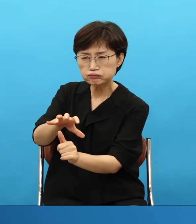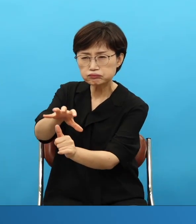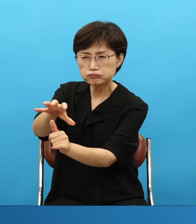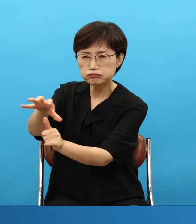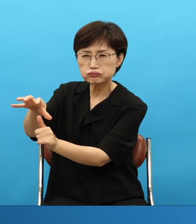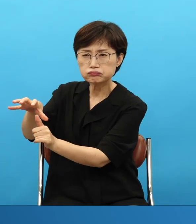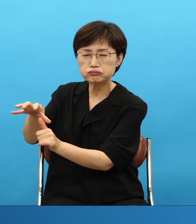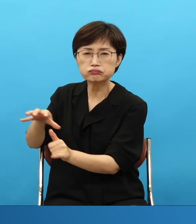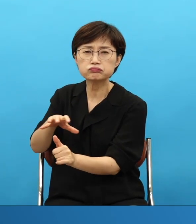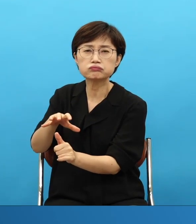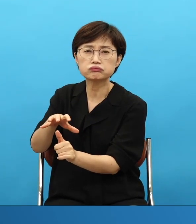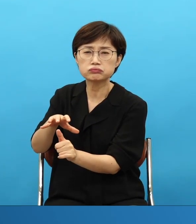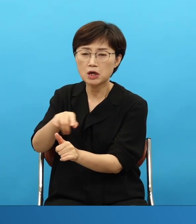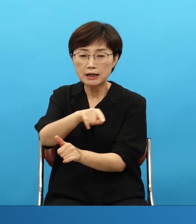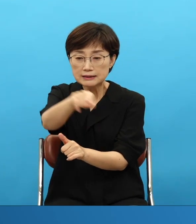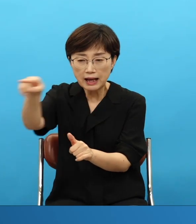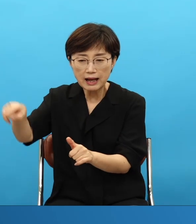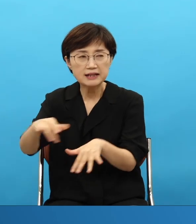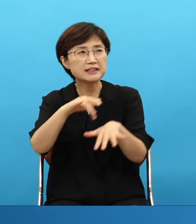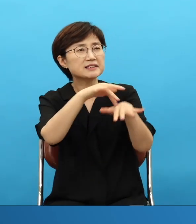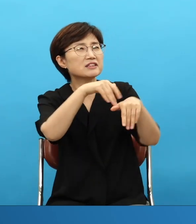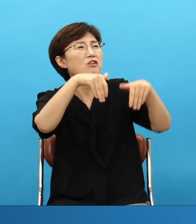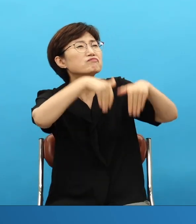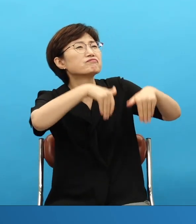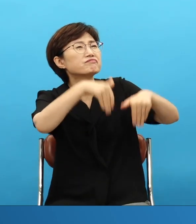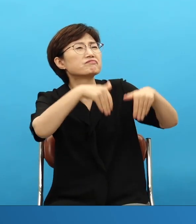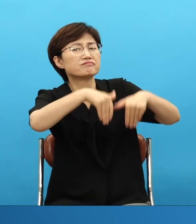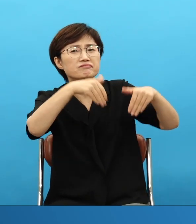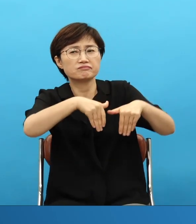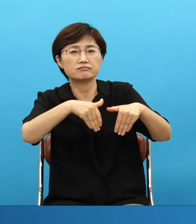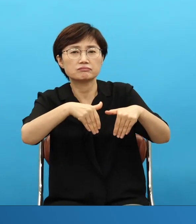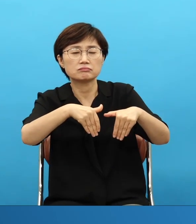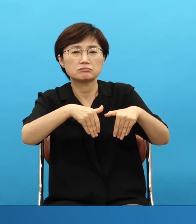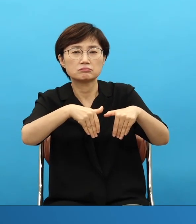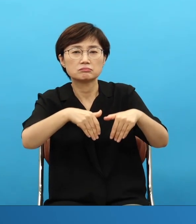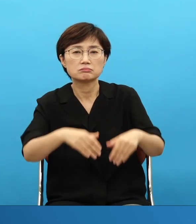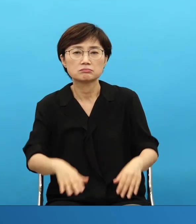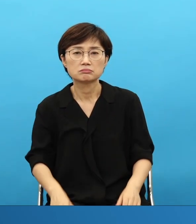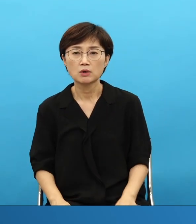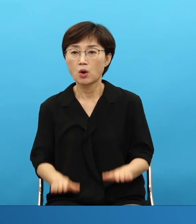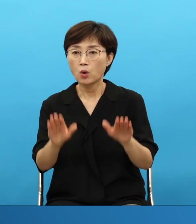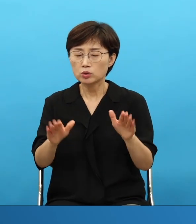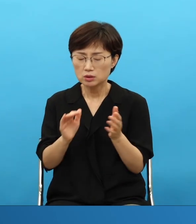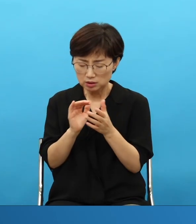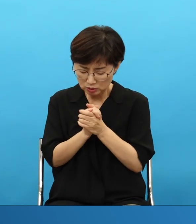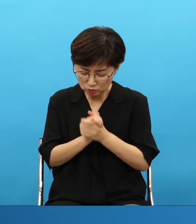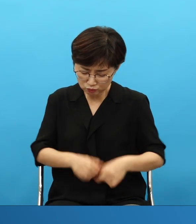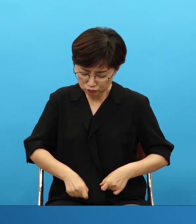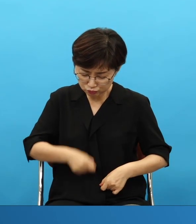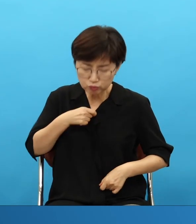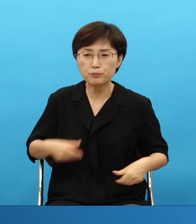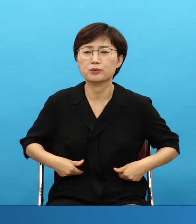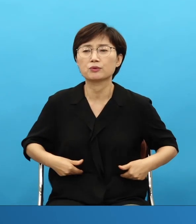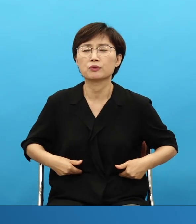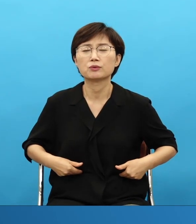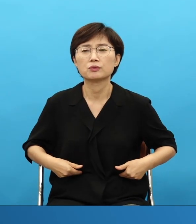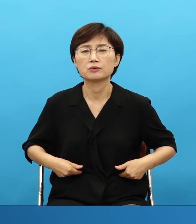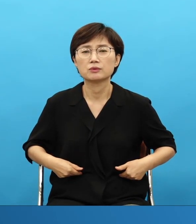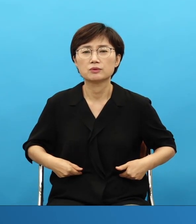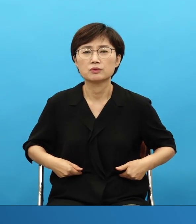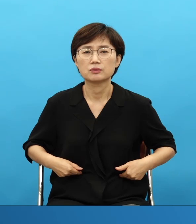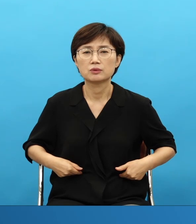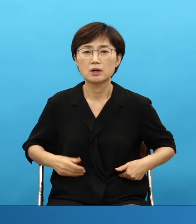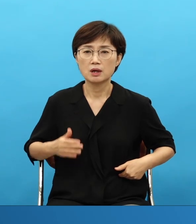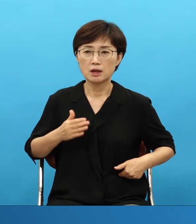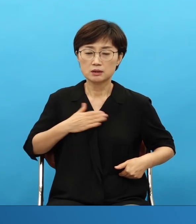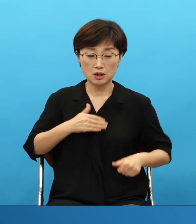The 237 nations, in line with the powerful countries, they are in darkness. They continue to 오늘 work the 기도해야 elements 돼요. of the darkness. You got to pray today. 우리 주위에